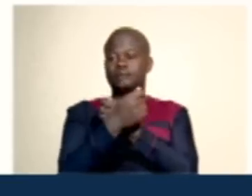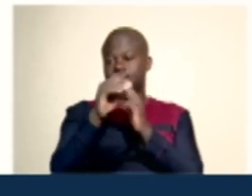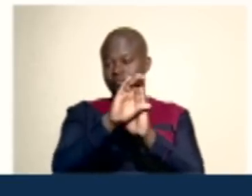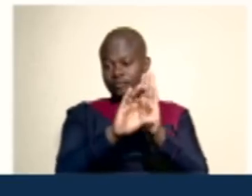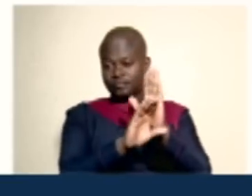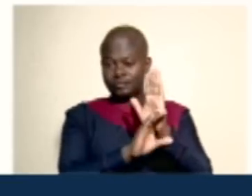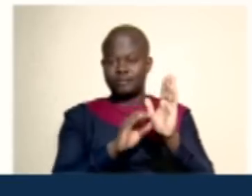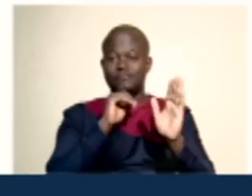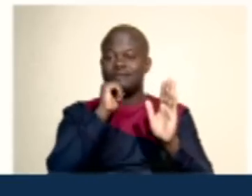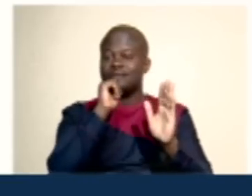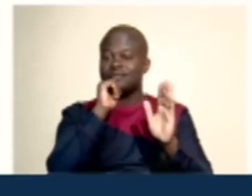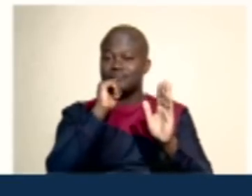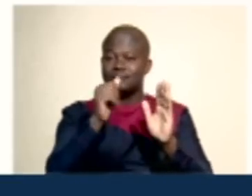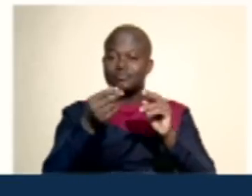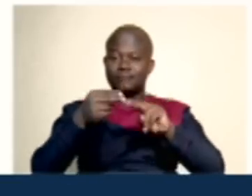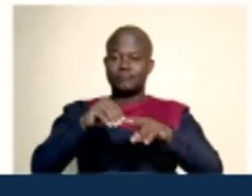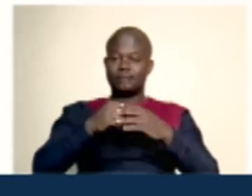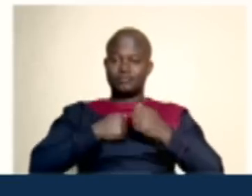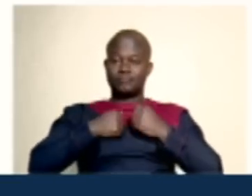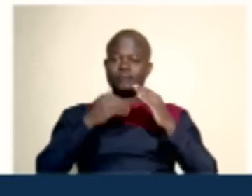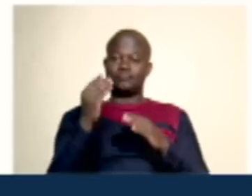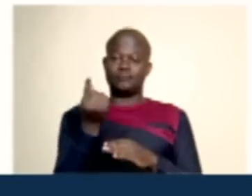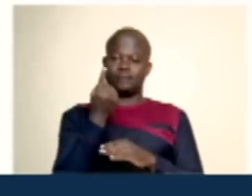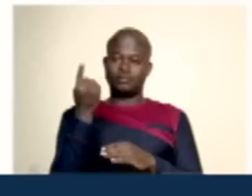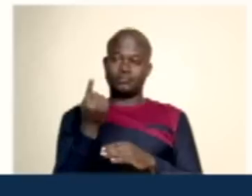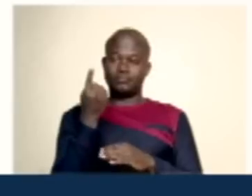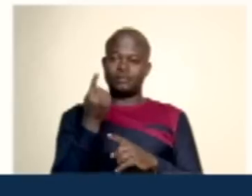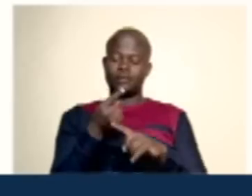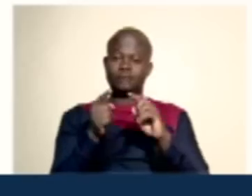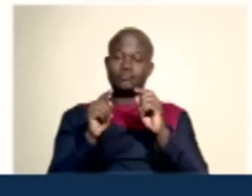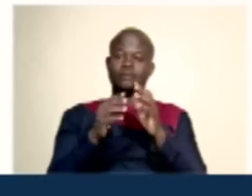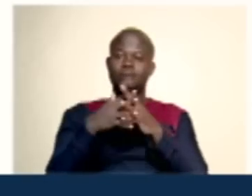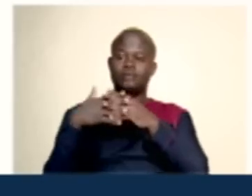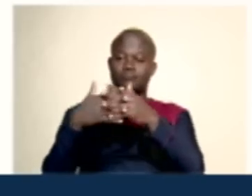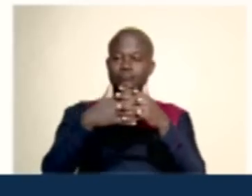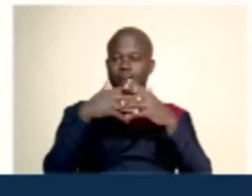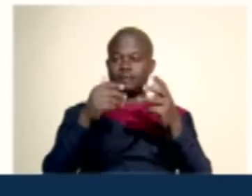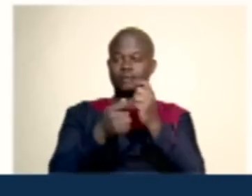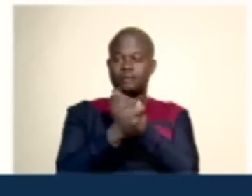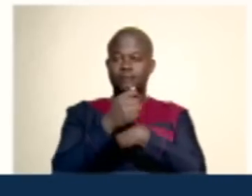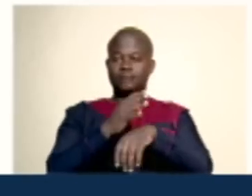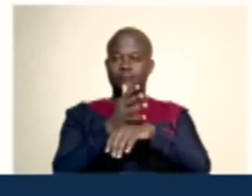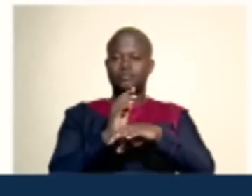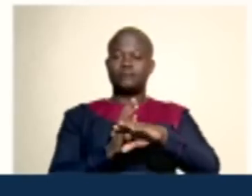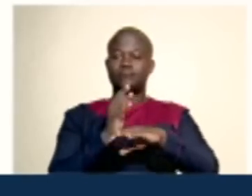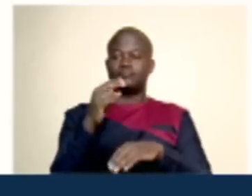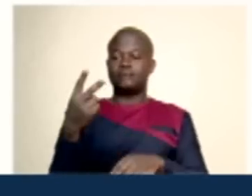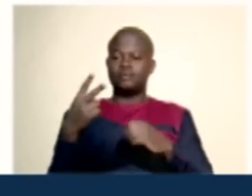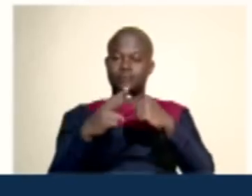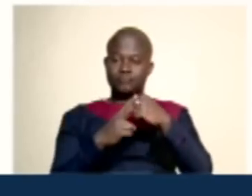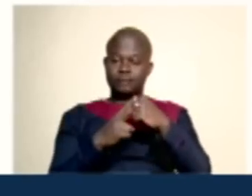nshinga ntabwo bibaye mu Rwanda honyine irya Amerika rimaze guhinduka inshuro zirenga